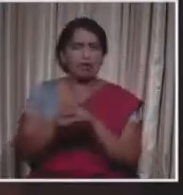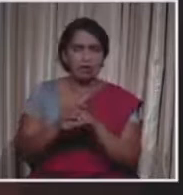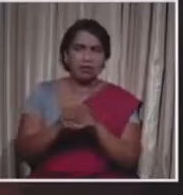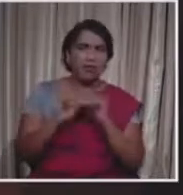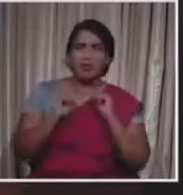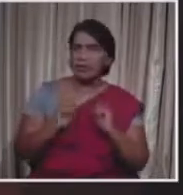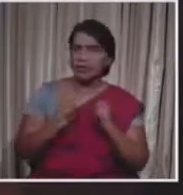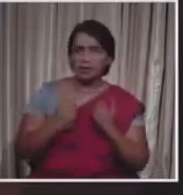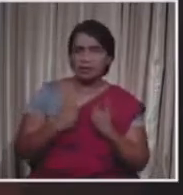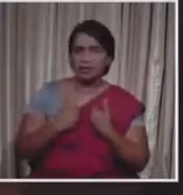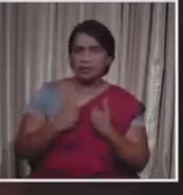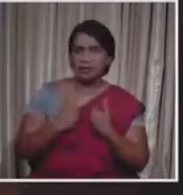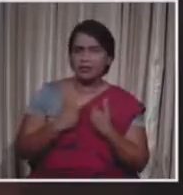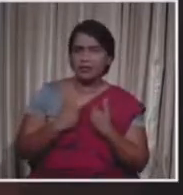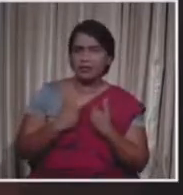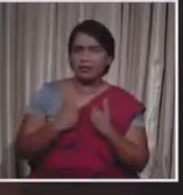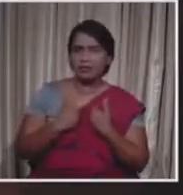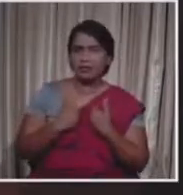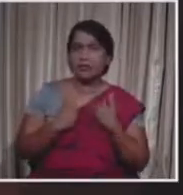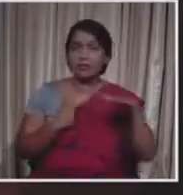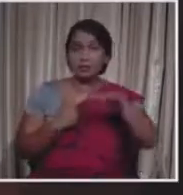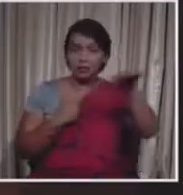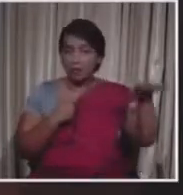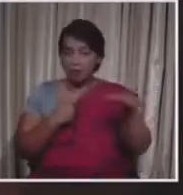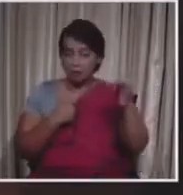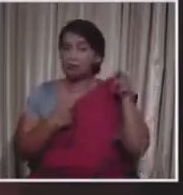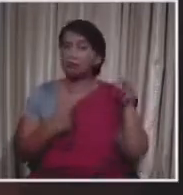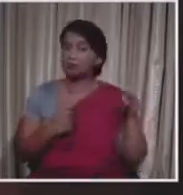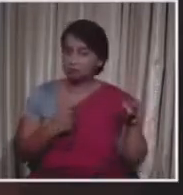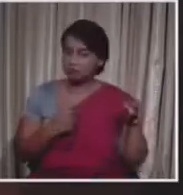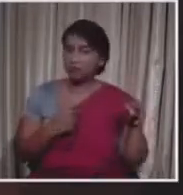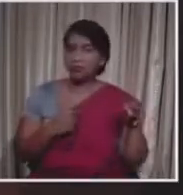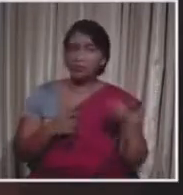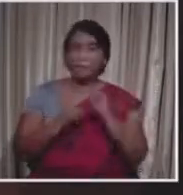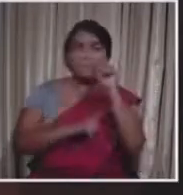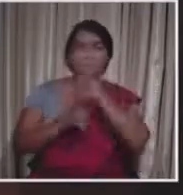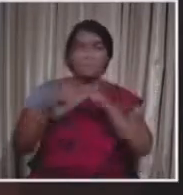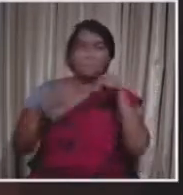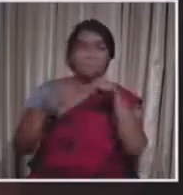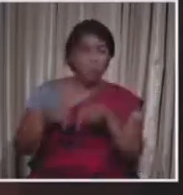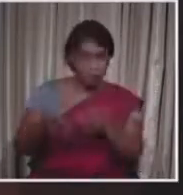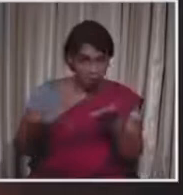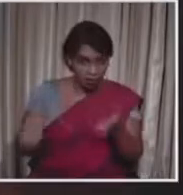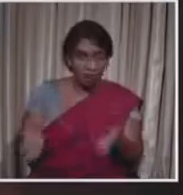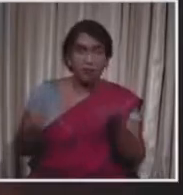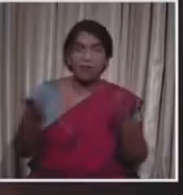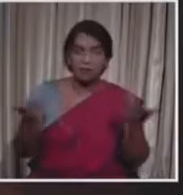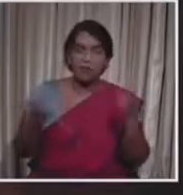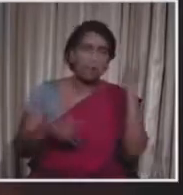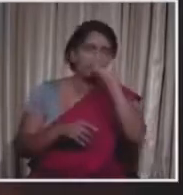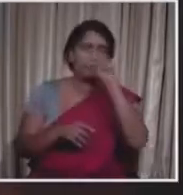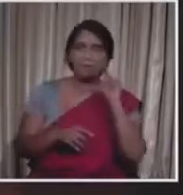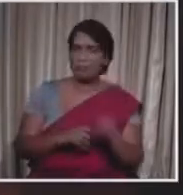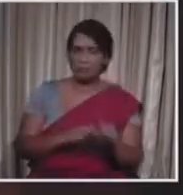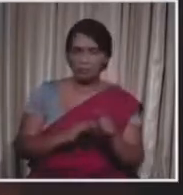මොකද මහ පොළොවේ මතය මේ සභා ගර්භය තුල තිබෙනවද නැද්ද කියන එක ප්‍රශ්නයක්.